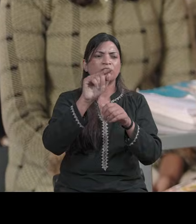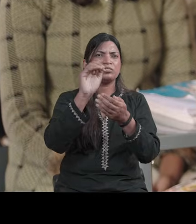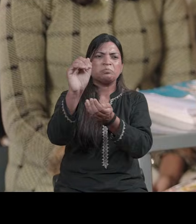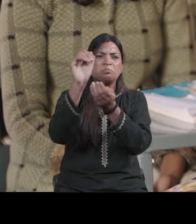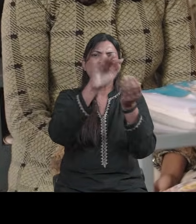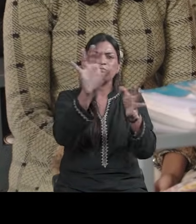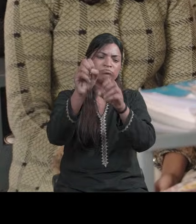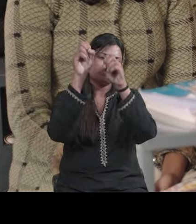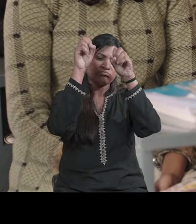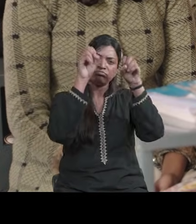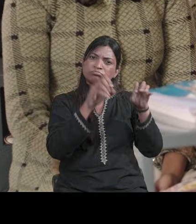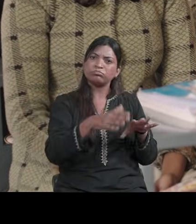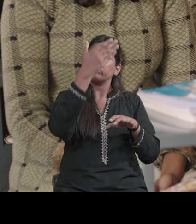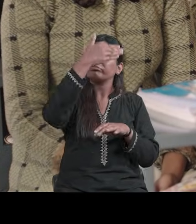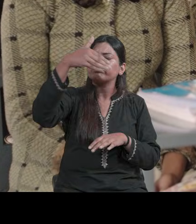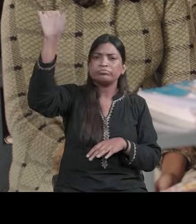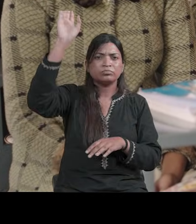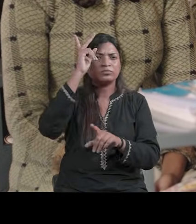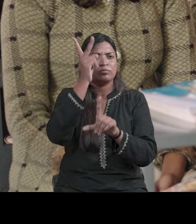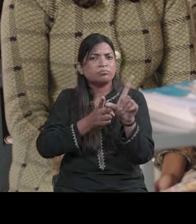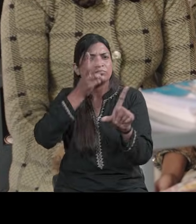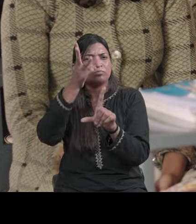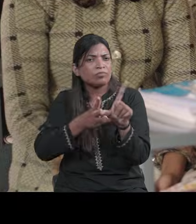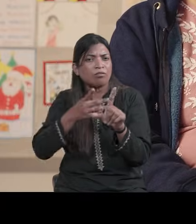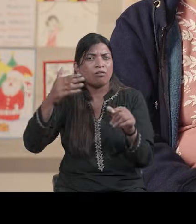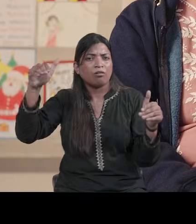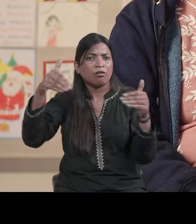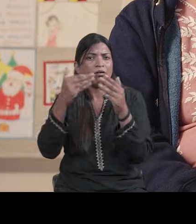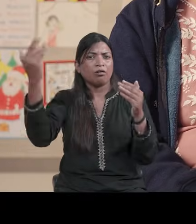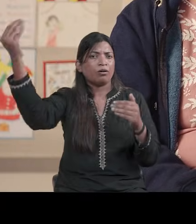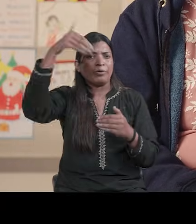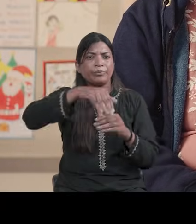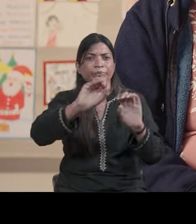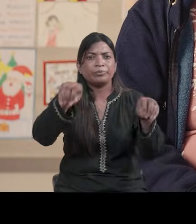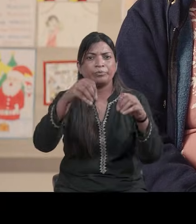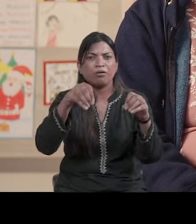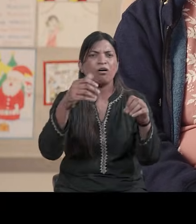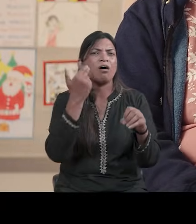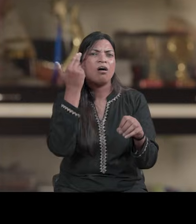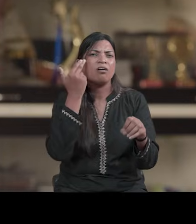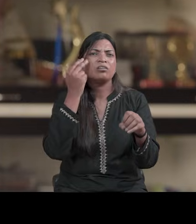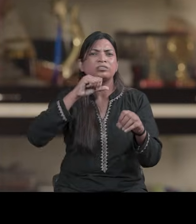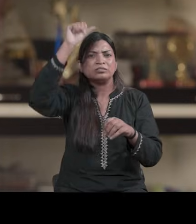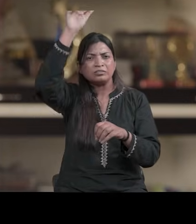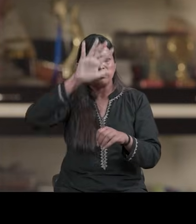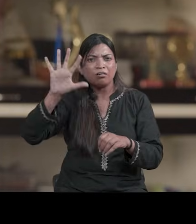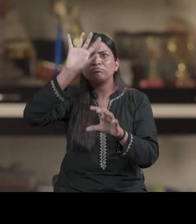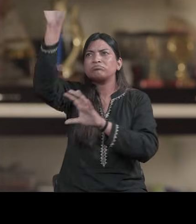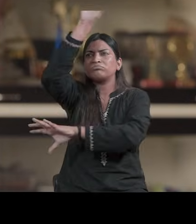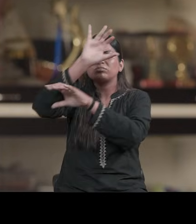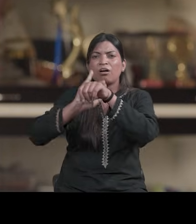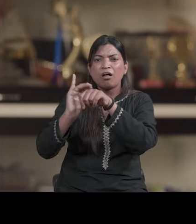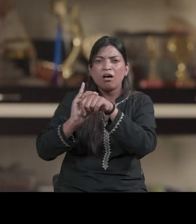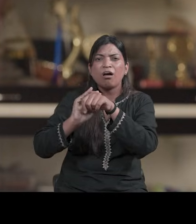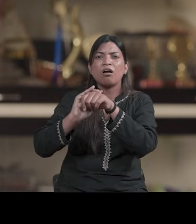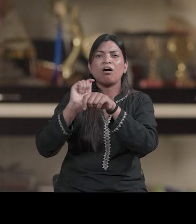छोड़ के गए, तो कई बार साल भर क्या 2 साल भी वो मिलने नहीं आ पाते, क्योंकि वो बेचारे लेबर करने चले जाते, अदर स्टेट में चले जाते। तो ऐसे